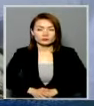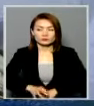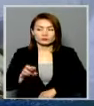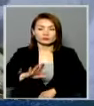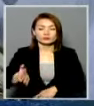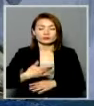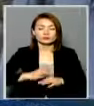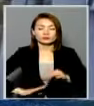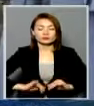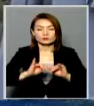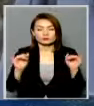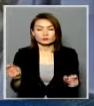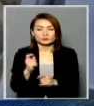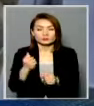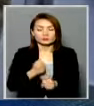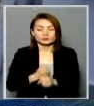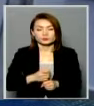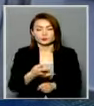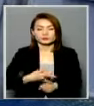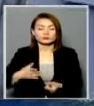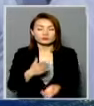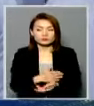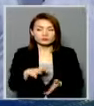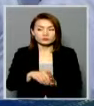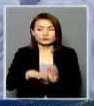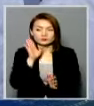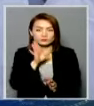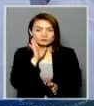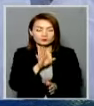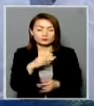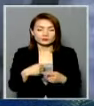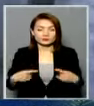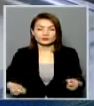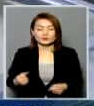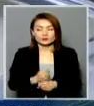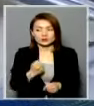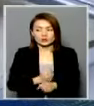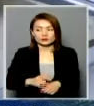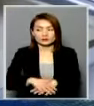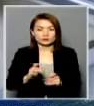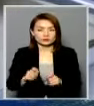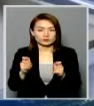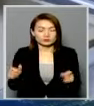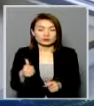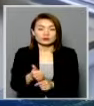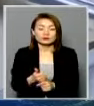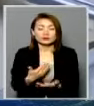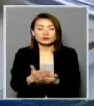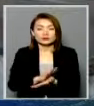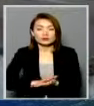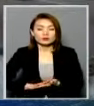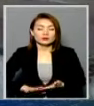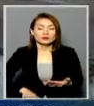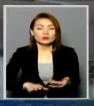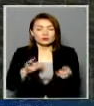Облыста балық саласын дамытып, шаруашылыққа айналдырған мекемелер де бар. Олар су маржандарынан әртүрлі өнім жасап, халыққа ұсынады. Басты ерекшелігі табиғи